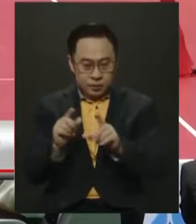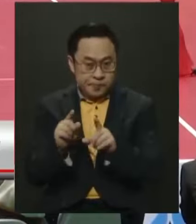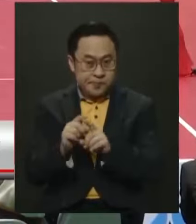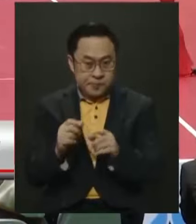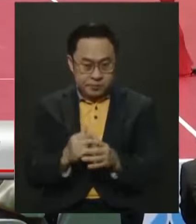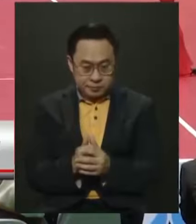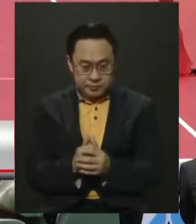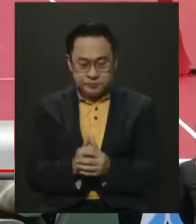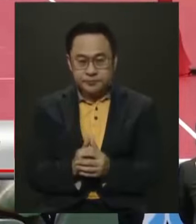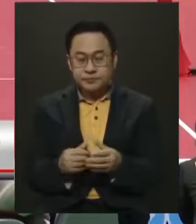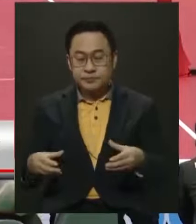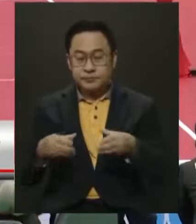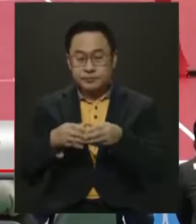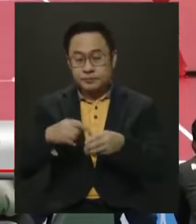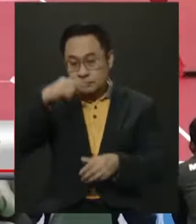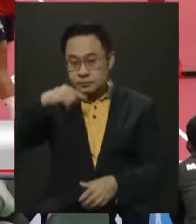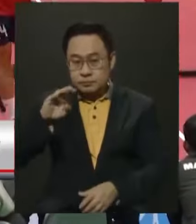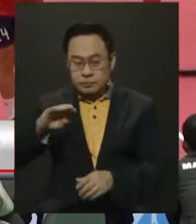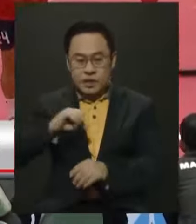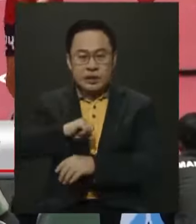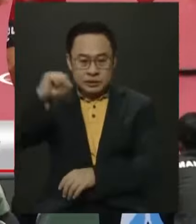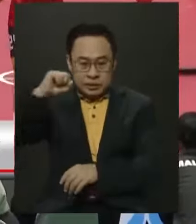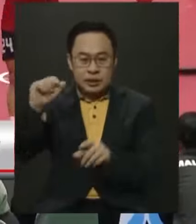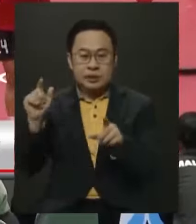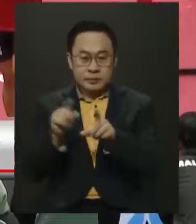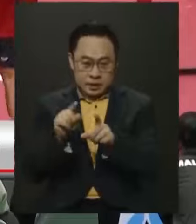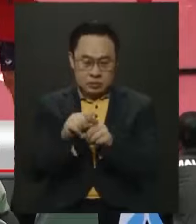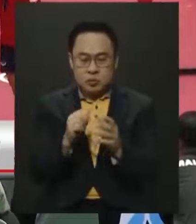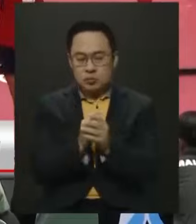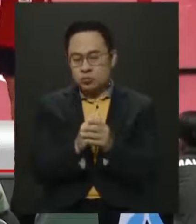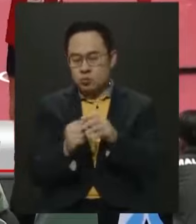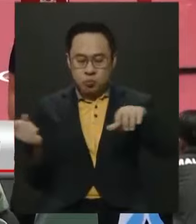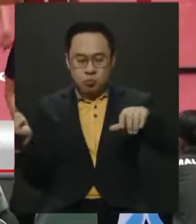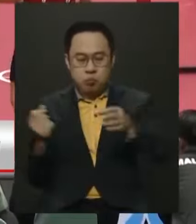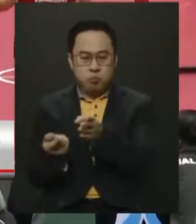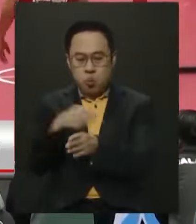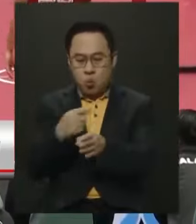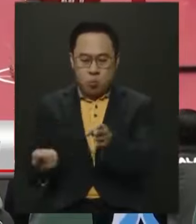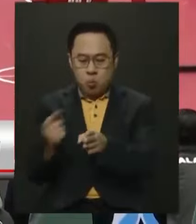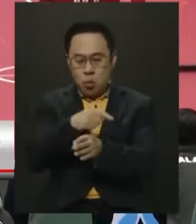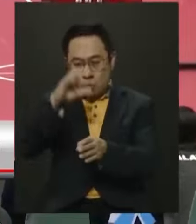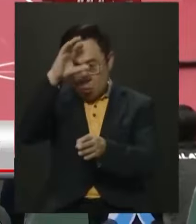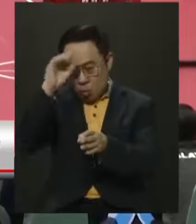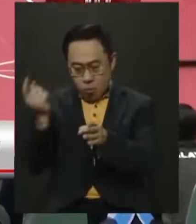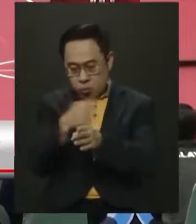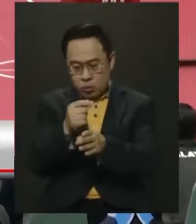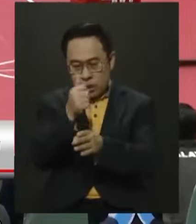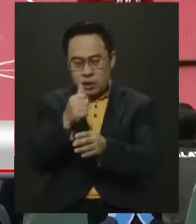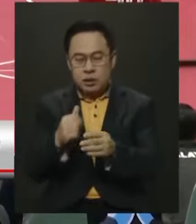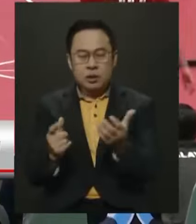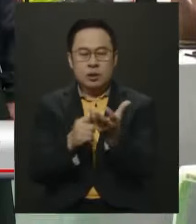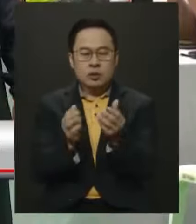โดยทีมไทยชุด B ก็เล่นได้อย่างยอดเยี่ยมนะครับประสานงานกันได้อย่างลงตัวทำคะแนนเอาชนะไปได้2-0เซตครับสก